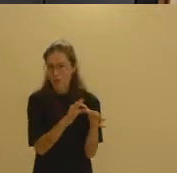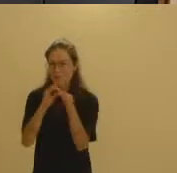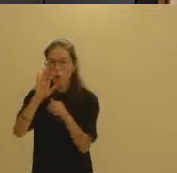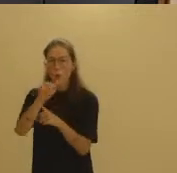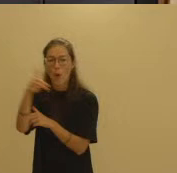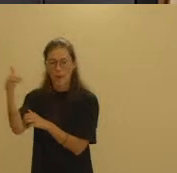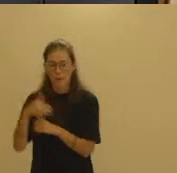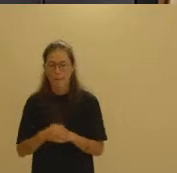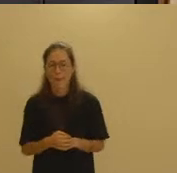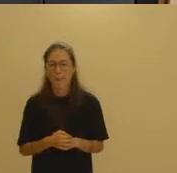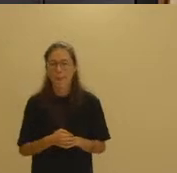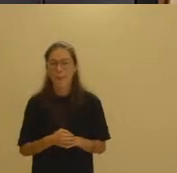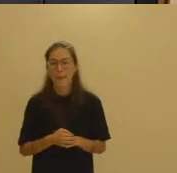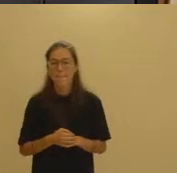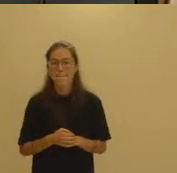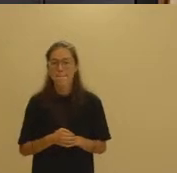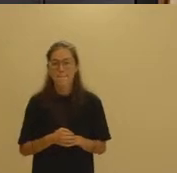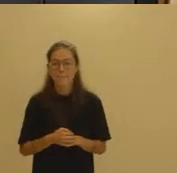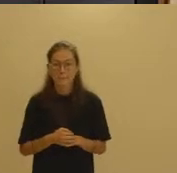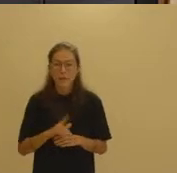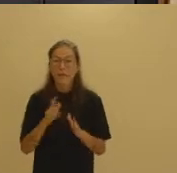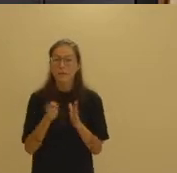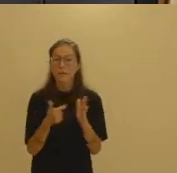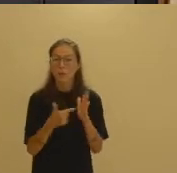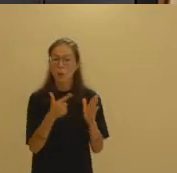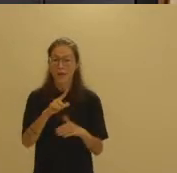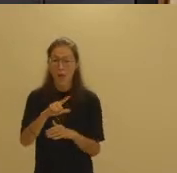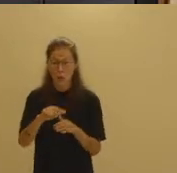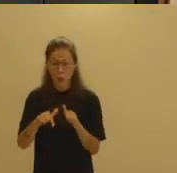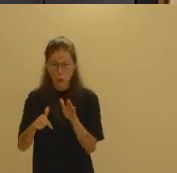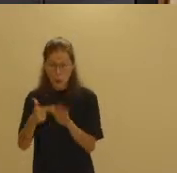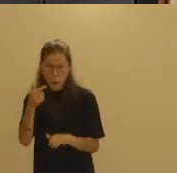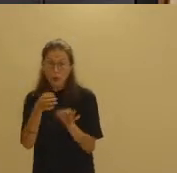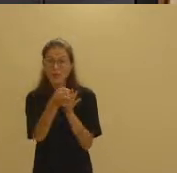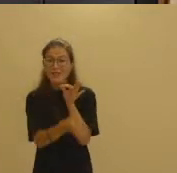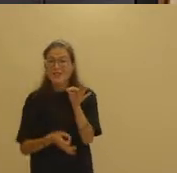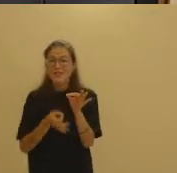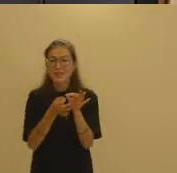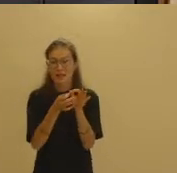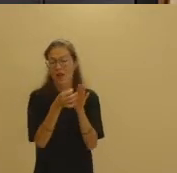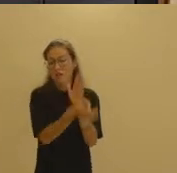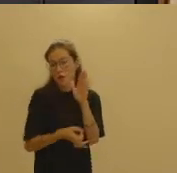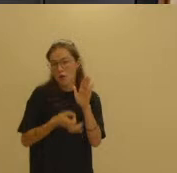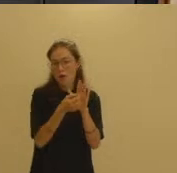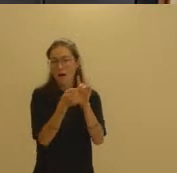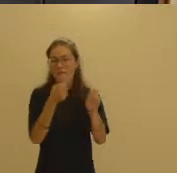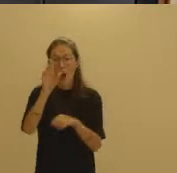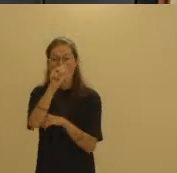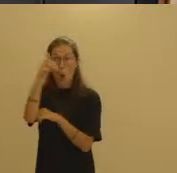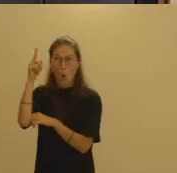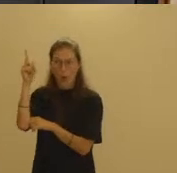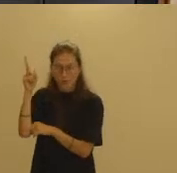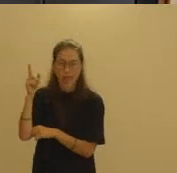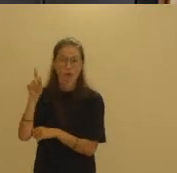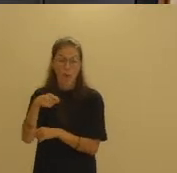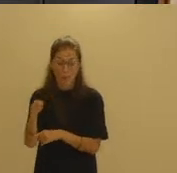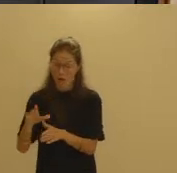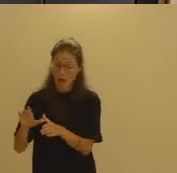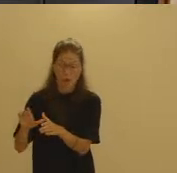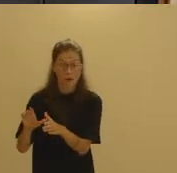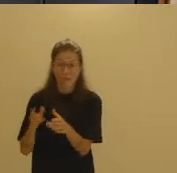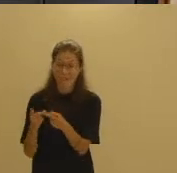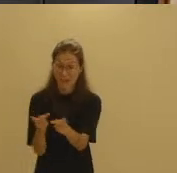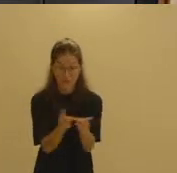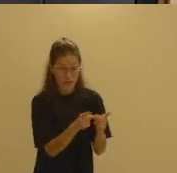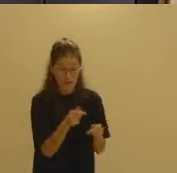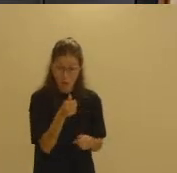d'une circulaire de 2012 du ministère de l'Éducation nationale, les communes sont tenues d'assumer la prise